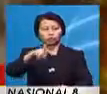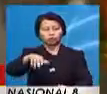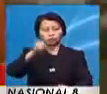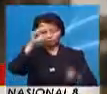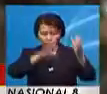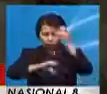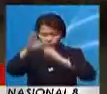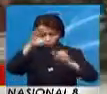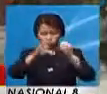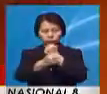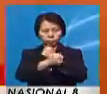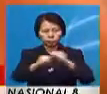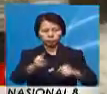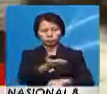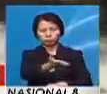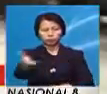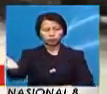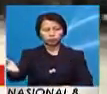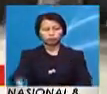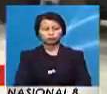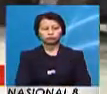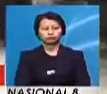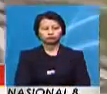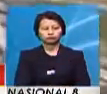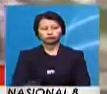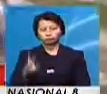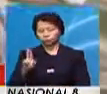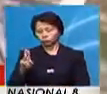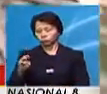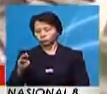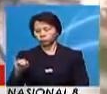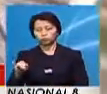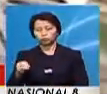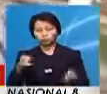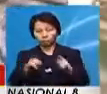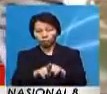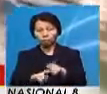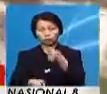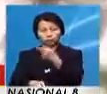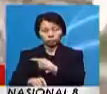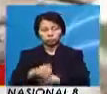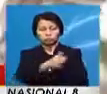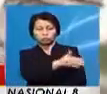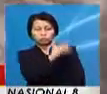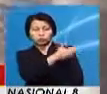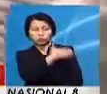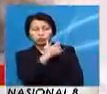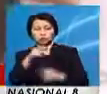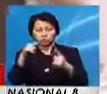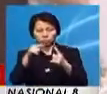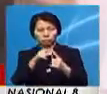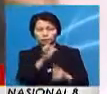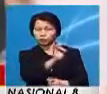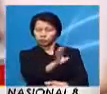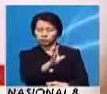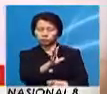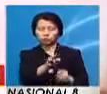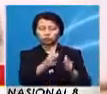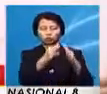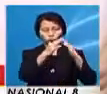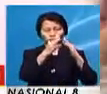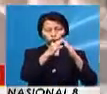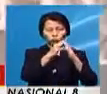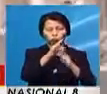mencari dan menyelamat mereka. Umi Rashidah ketika kejadian merupakan pembantu rumah kepada salah seorang pemilik